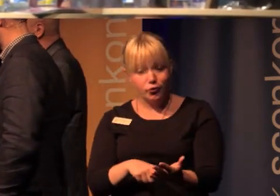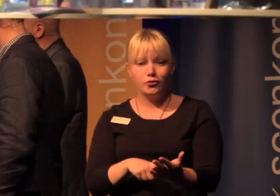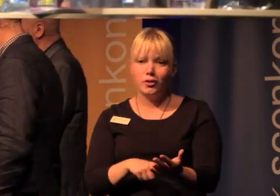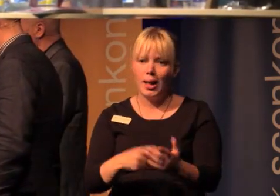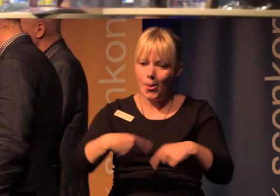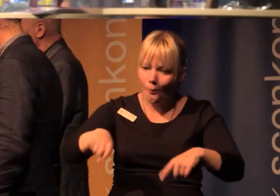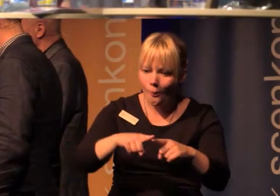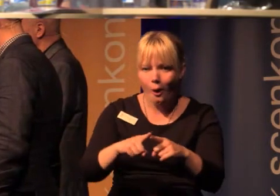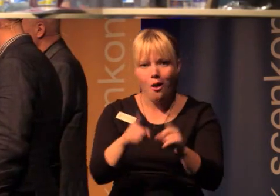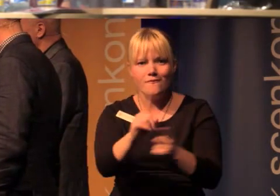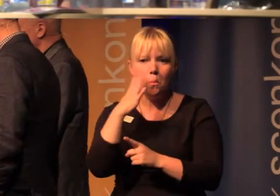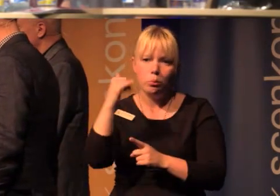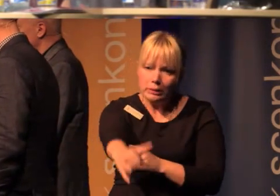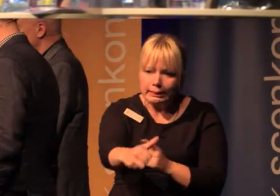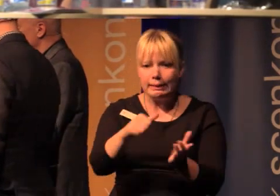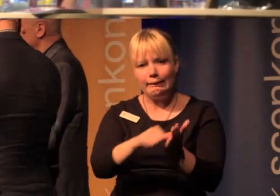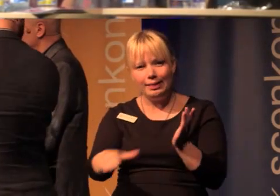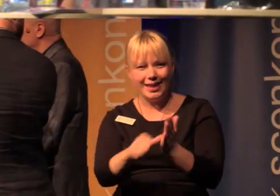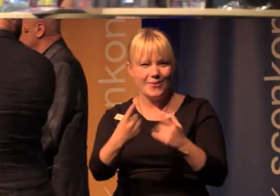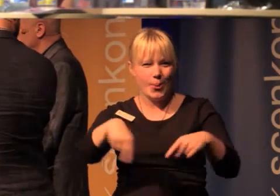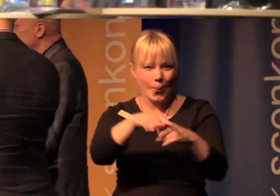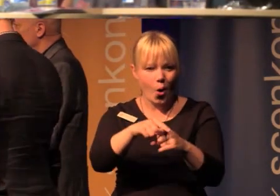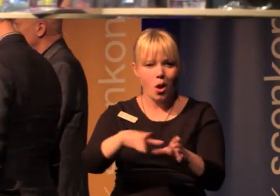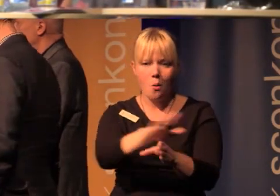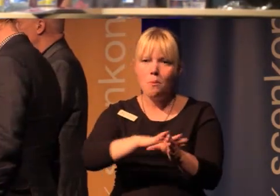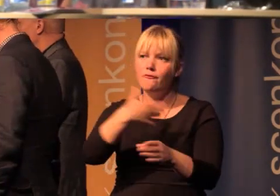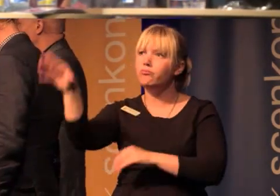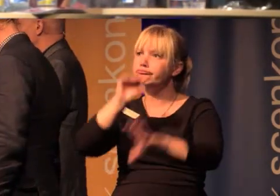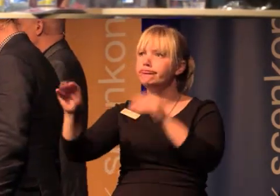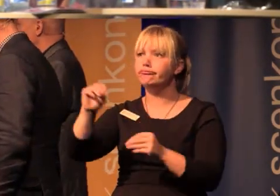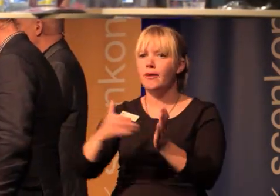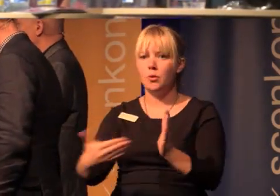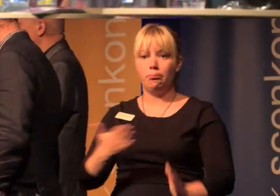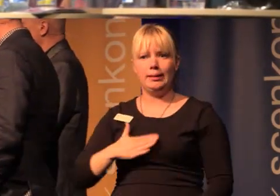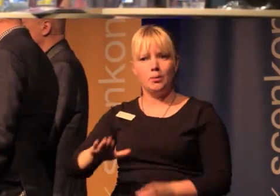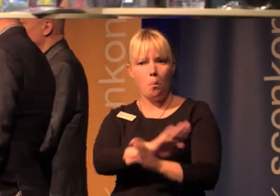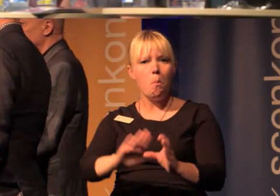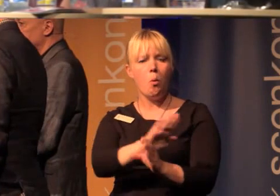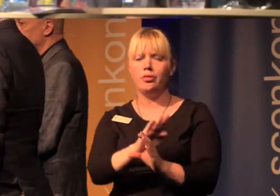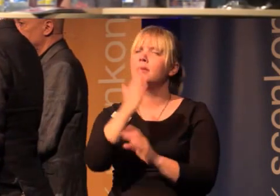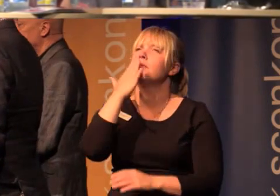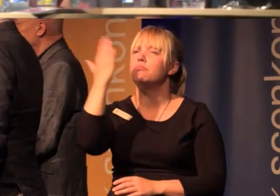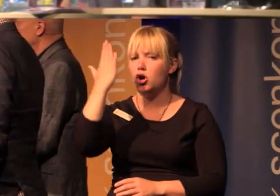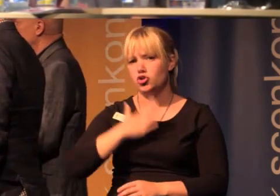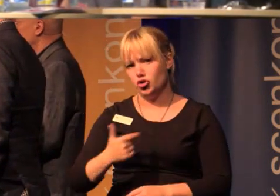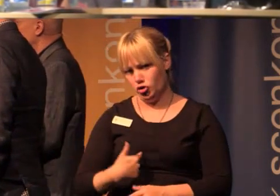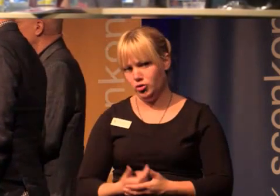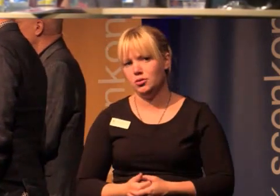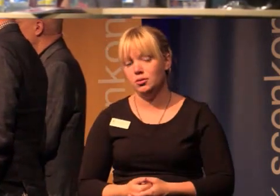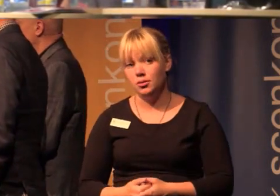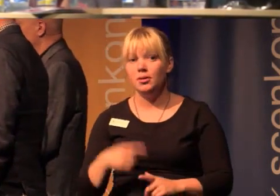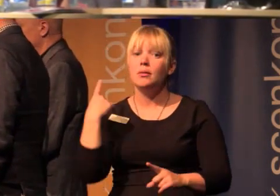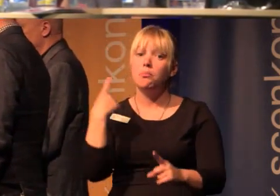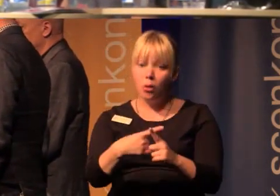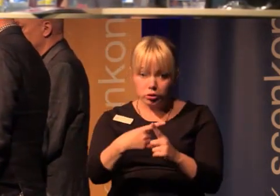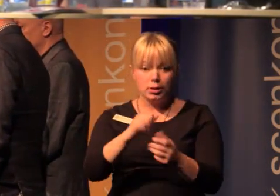liksom lokalbefolkning och elever i de lokala skolorna. Tror jag är jättebra. Men, och jag tror det är jättebra också att politiken säger